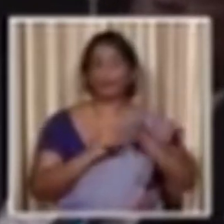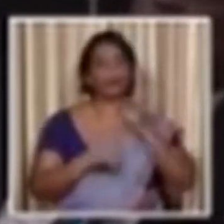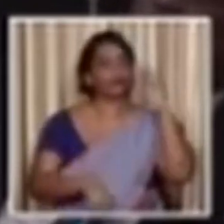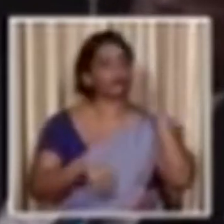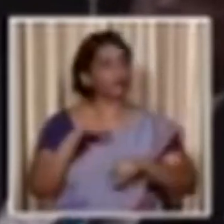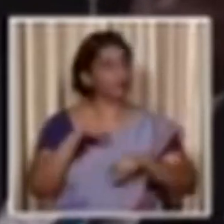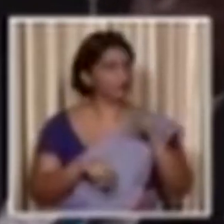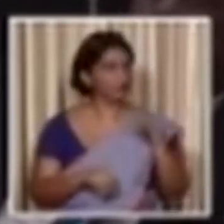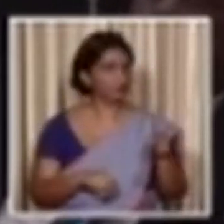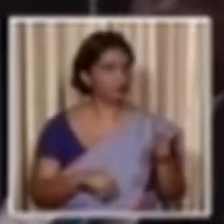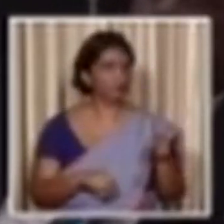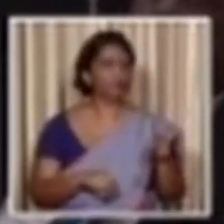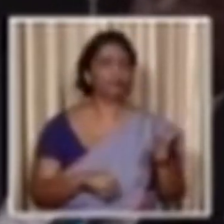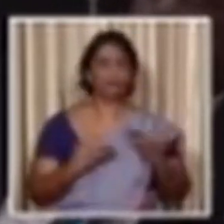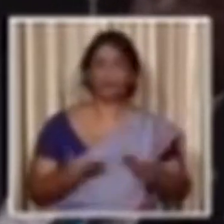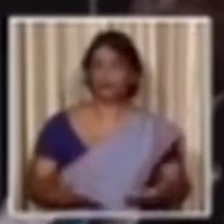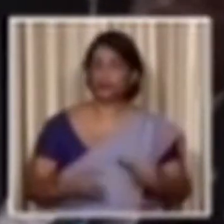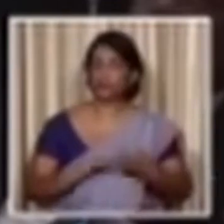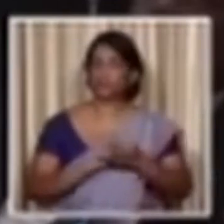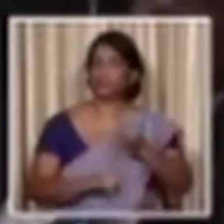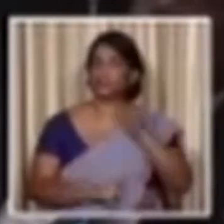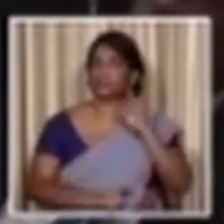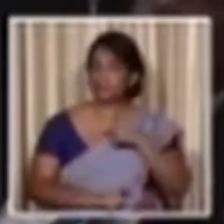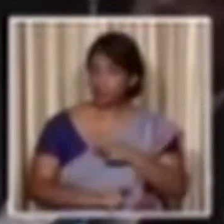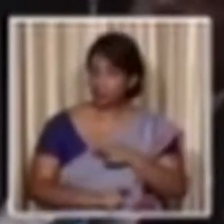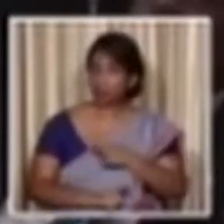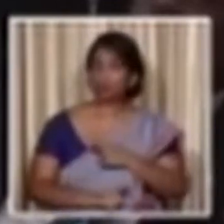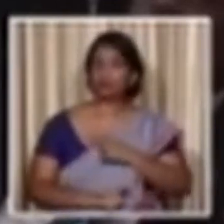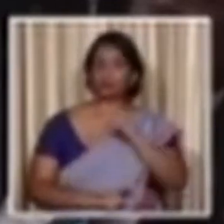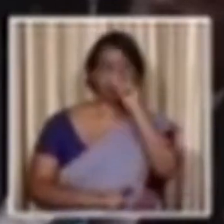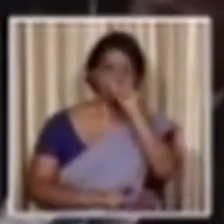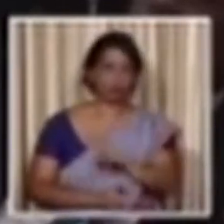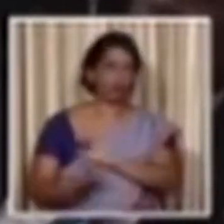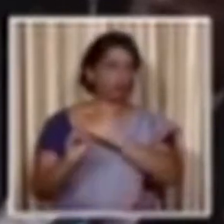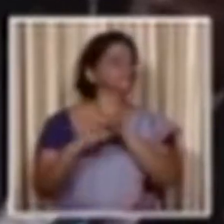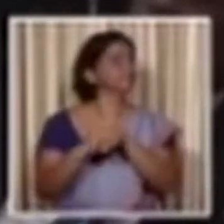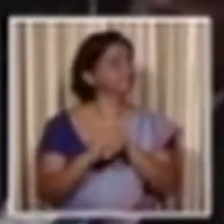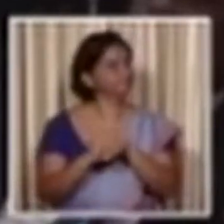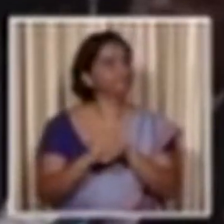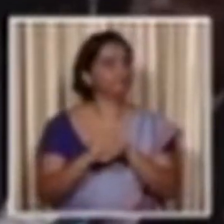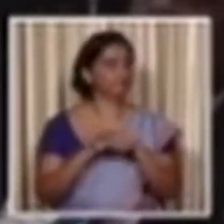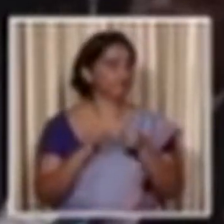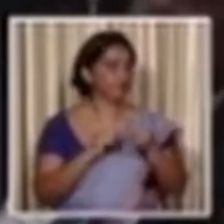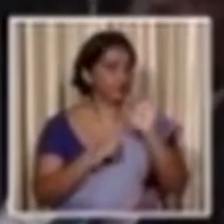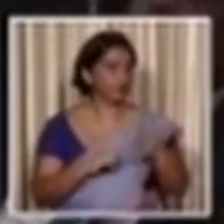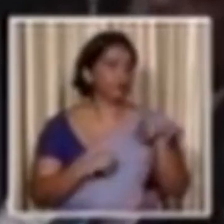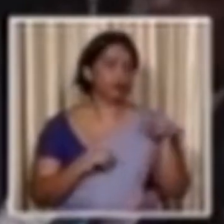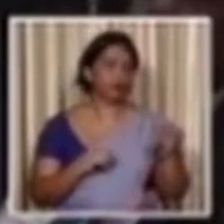ජනාධිපති වරණය වත්මන් ජනාධිපතිවරයාද අපේක්ෂක බවට පත්වන විට